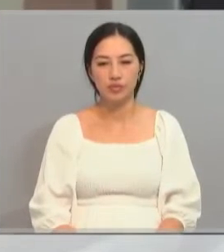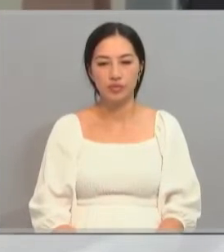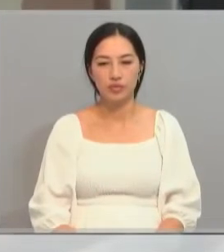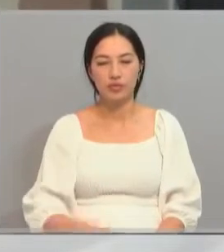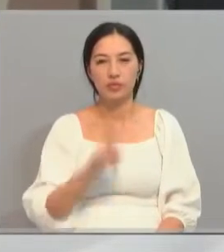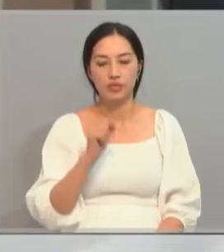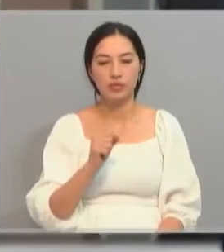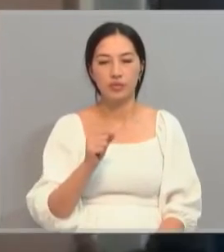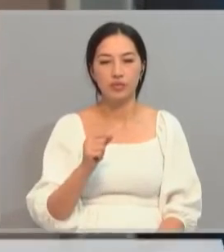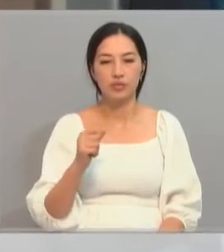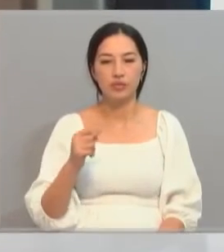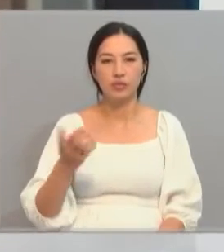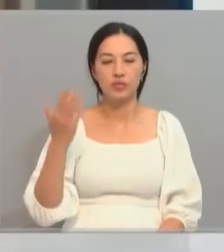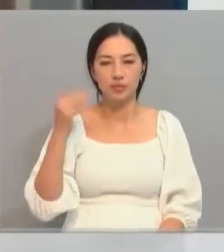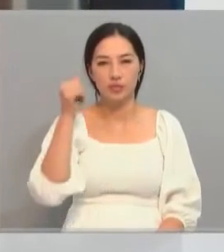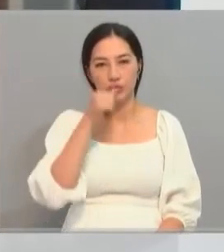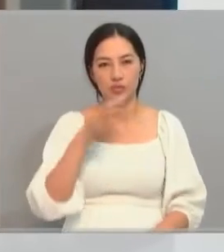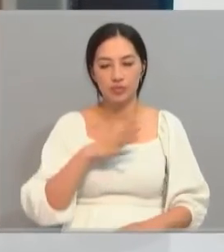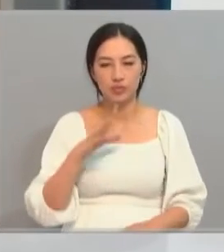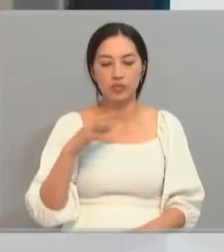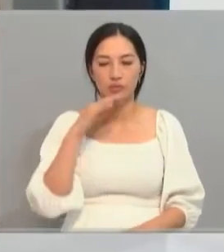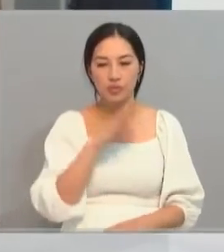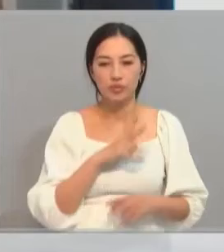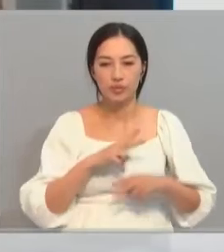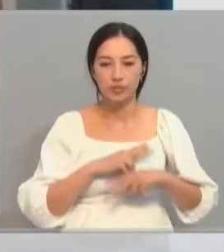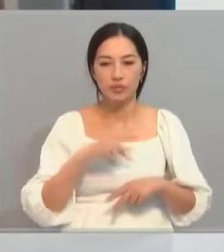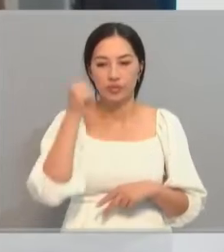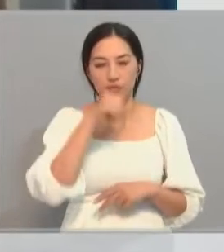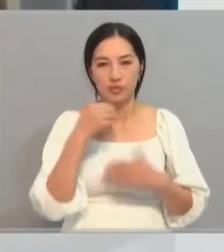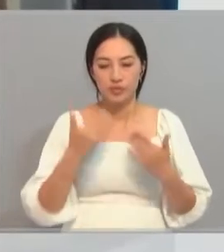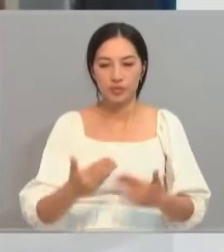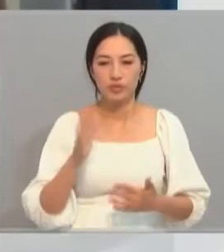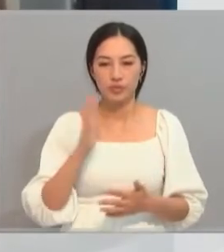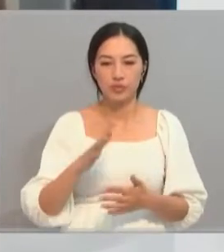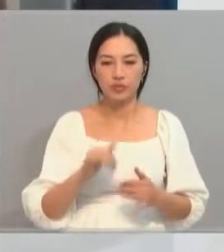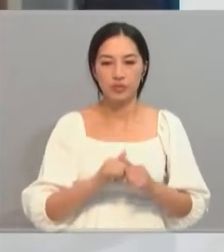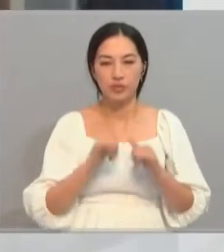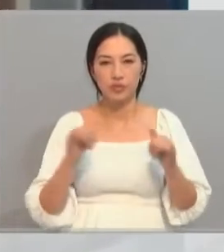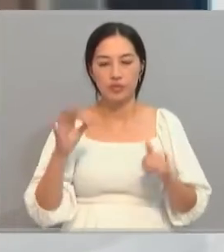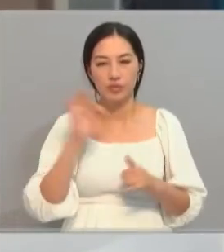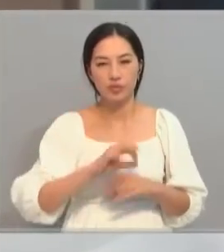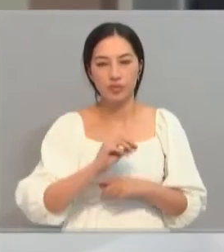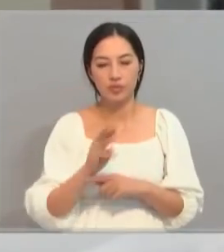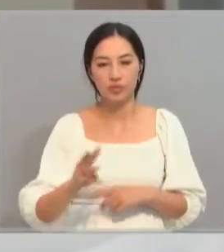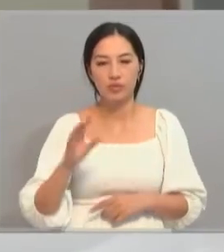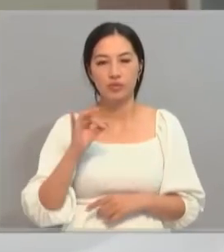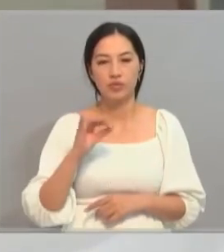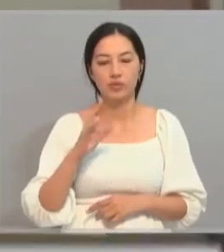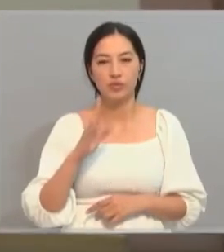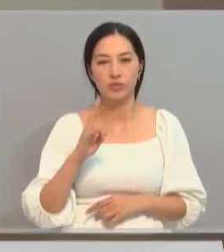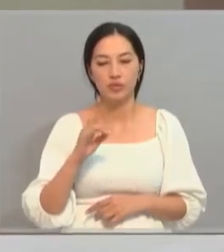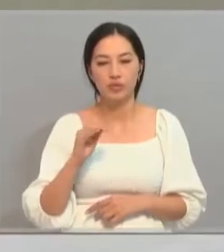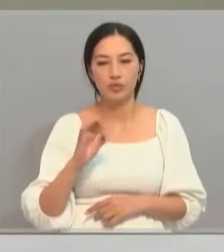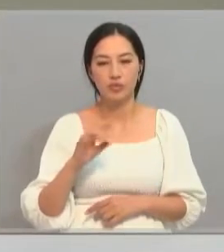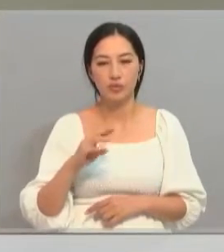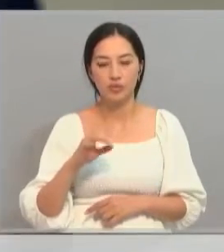За прошедшие годы на благо народа было проведено немало. В этом же году мы постараемся увеличить показатель обеспеченности инфраструктурными благами. В